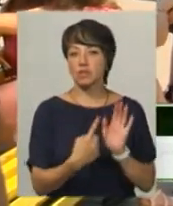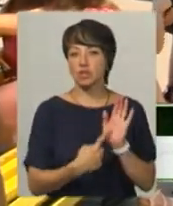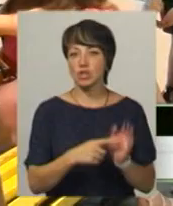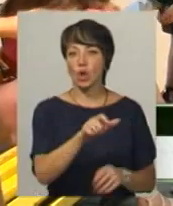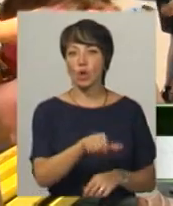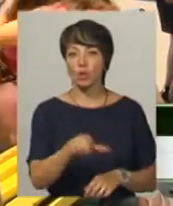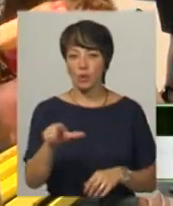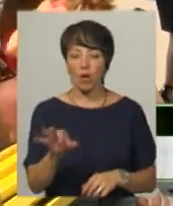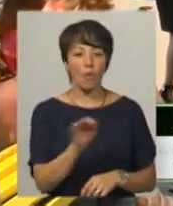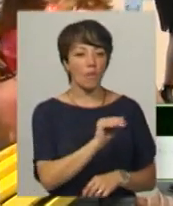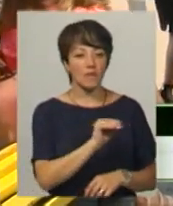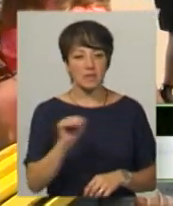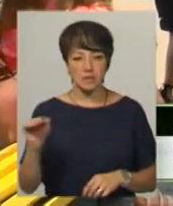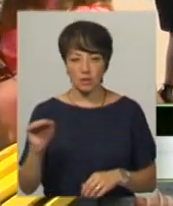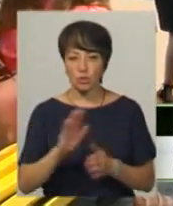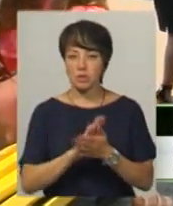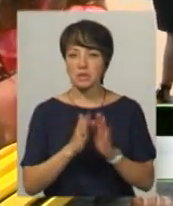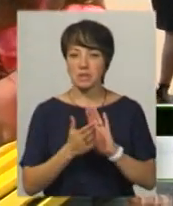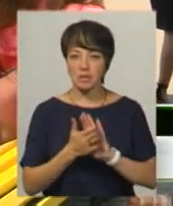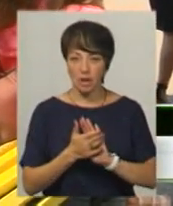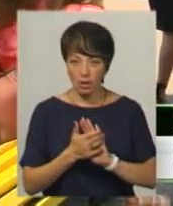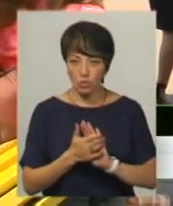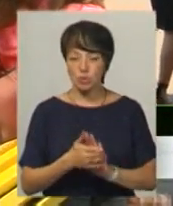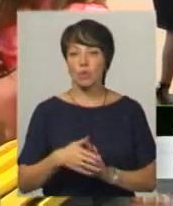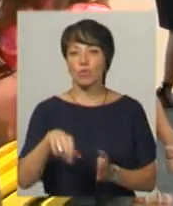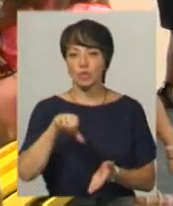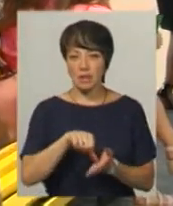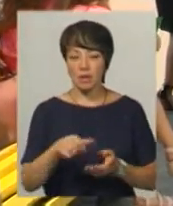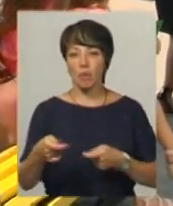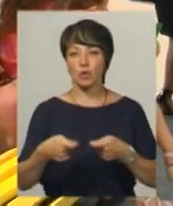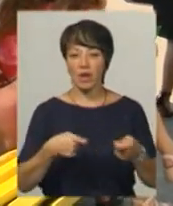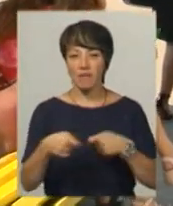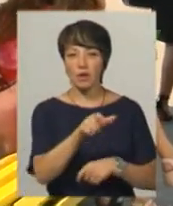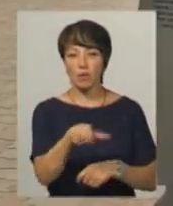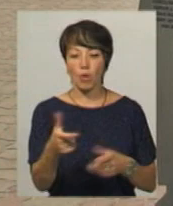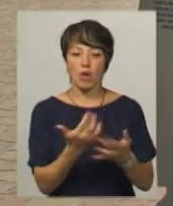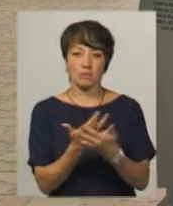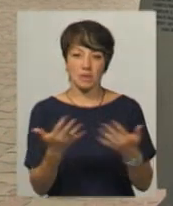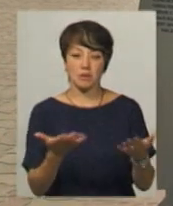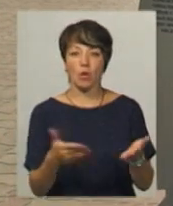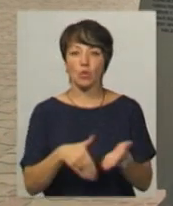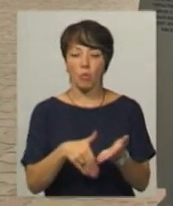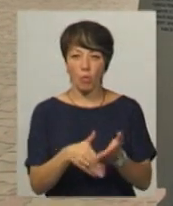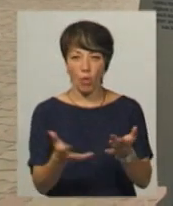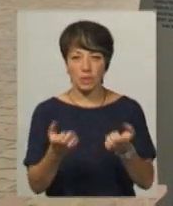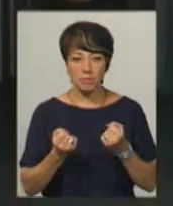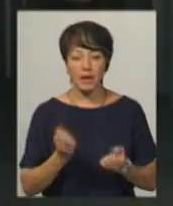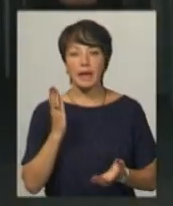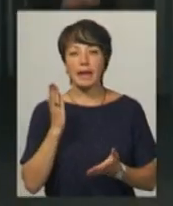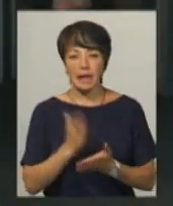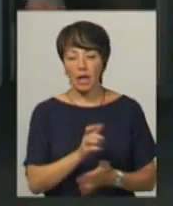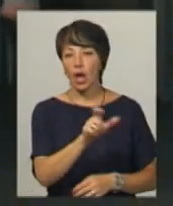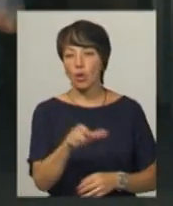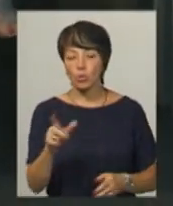людей, які офіційно набули статусу протидії торгівлі людьми, отримали різні види допомоги. На Хмельниччині є ті, хто не має